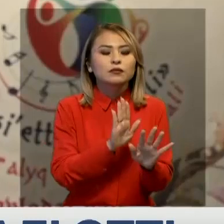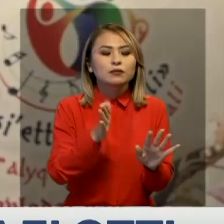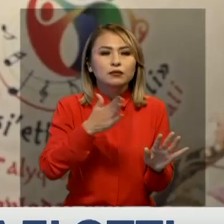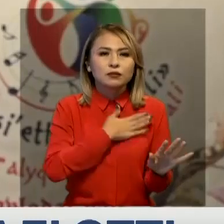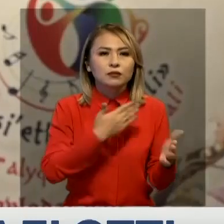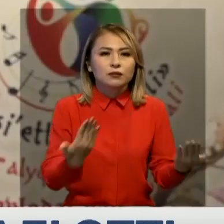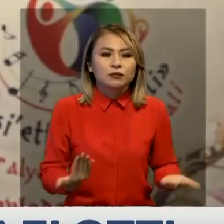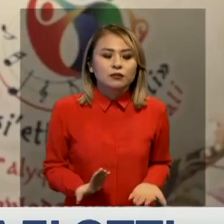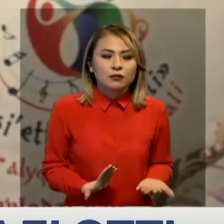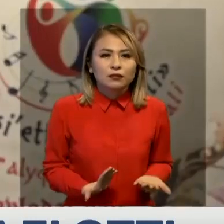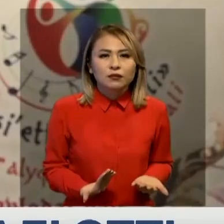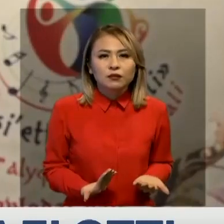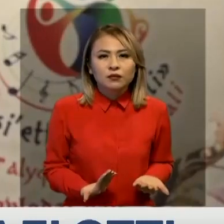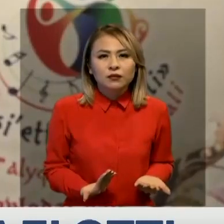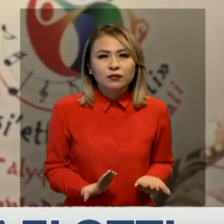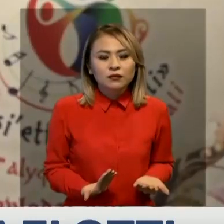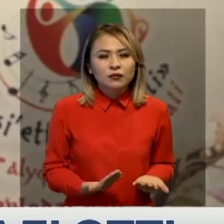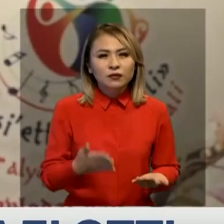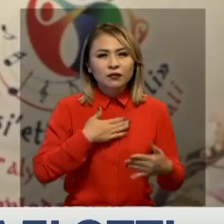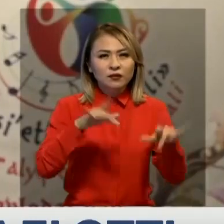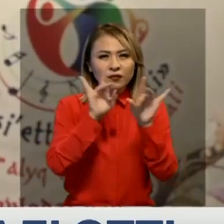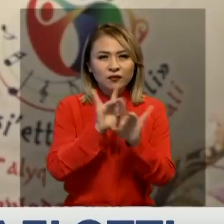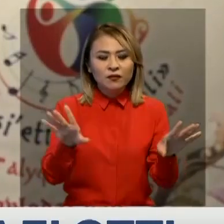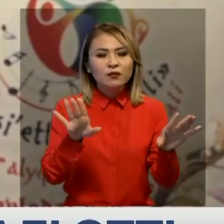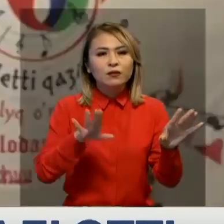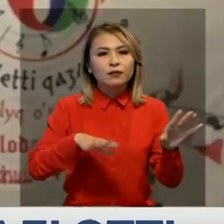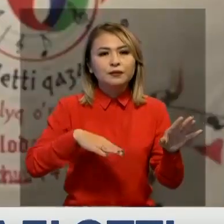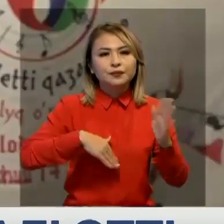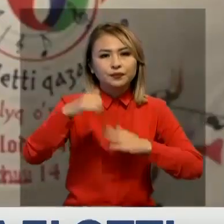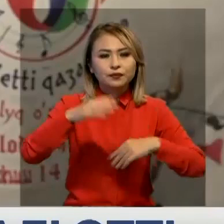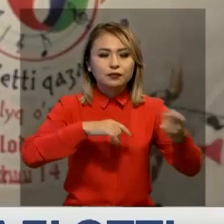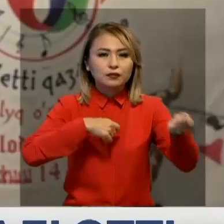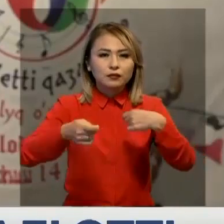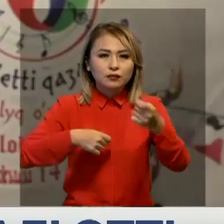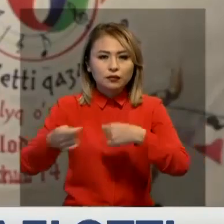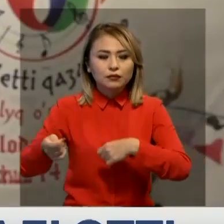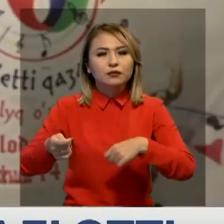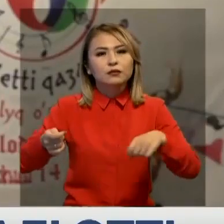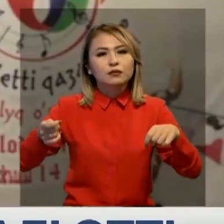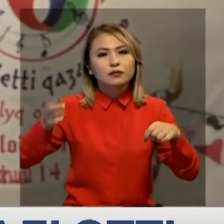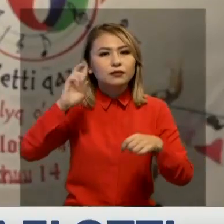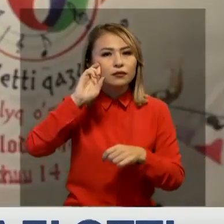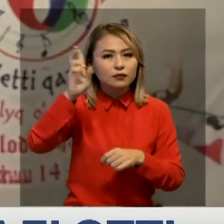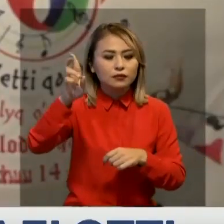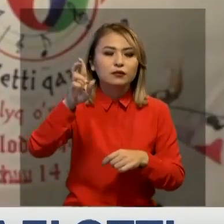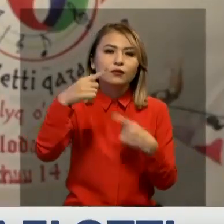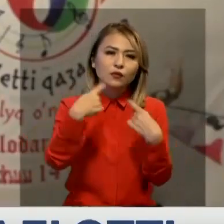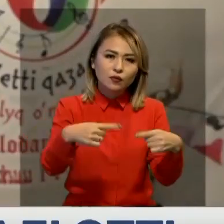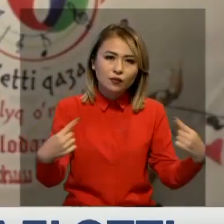біздің тұрғындарға айтып, олардан да тәжірибе алмасу уақыт, дәстүріміз болсын, мәдениетіміз болсын, басқа